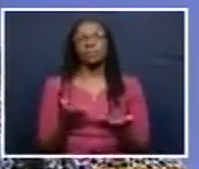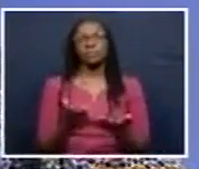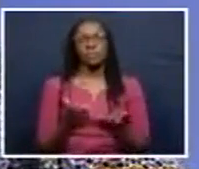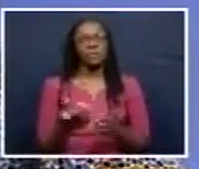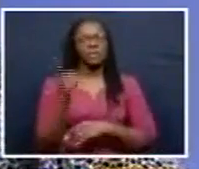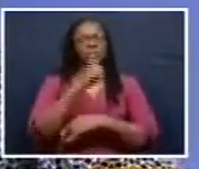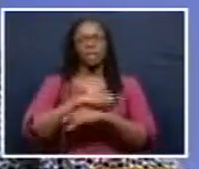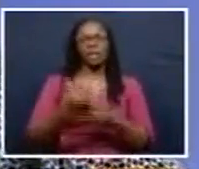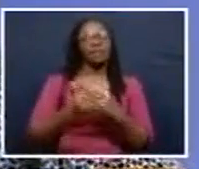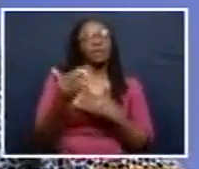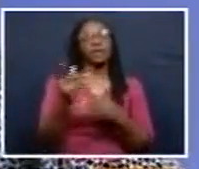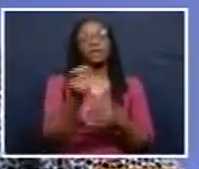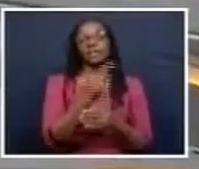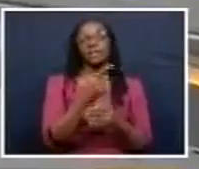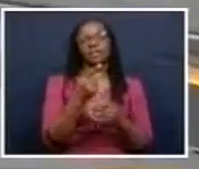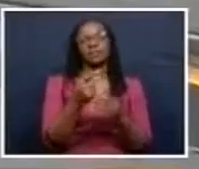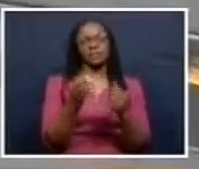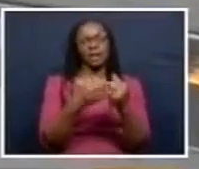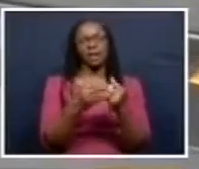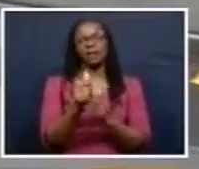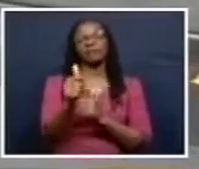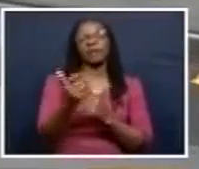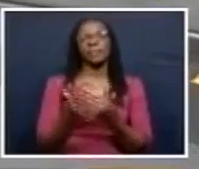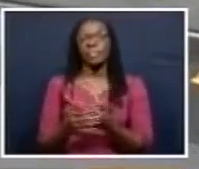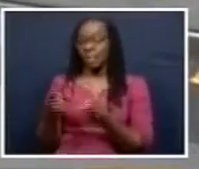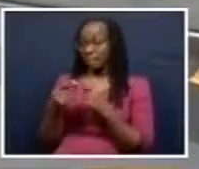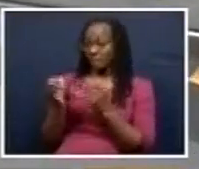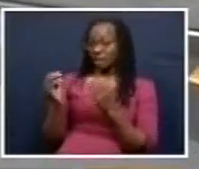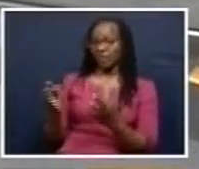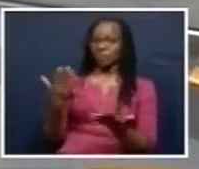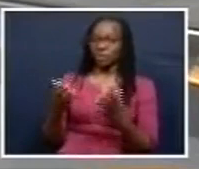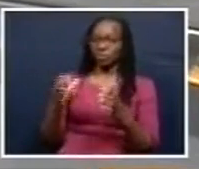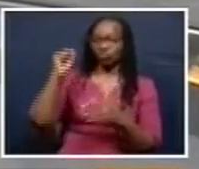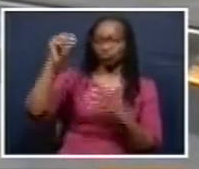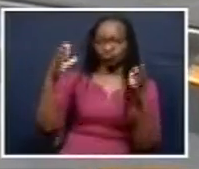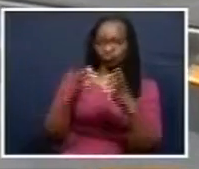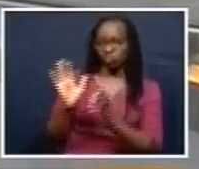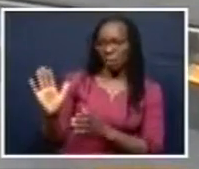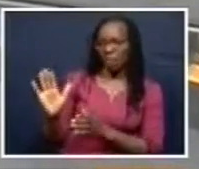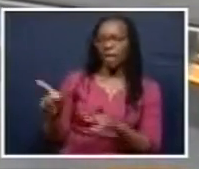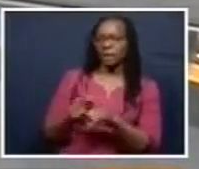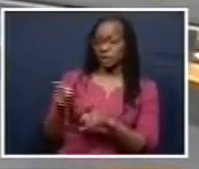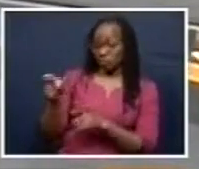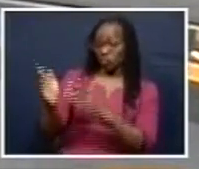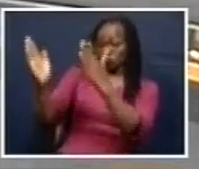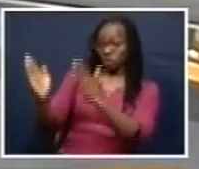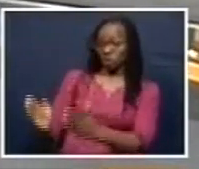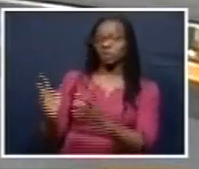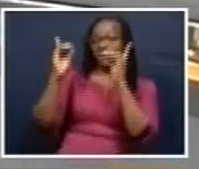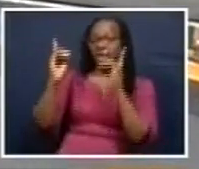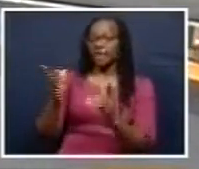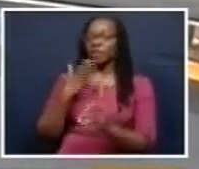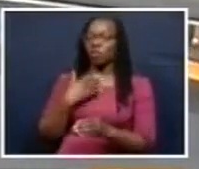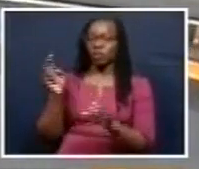mbali, tarehe 8 mwezi wa 8. Ikiwa itatokea mazingira kwamba chama chako na wewe kama mtu binafsi muamue kwamba pengine mtashirikiana na